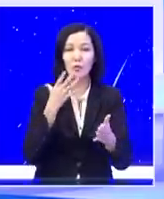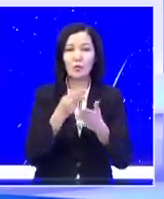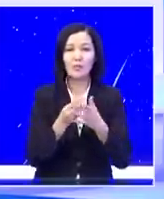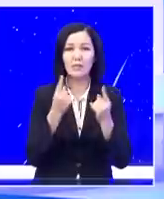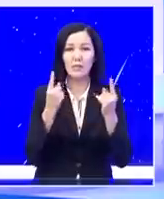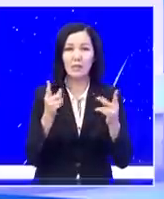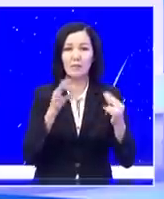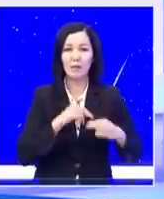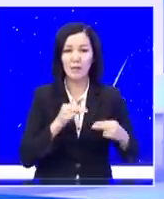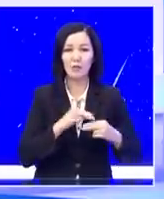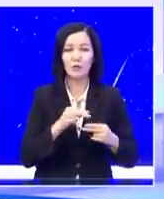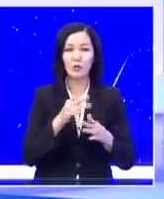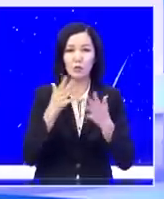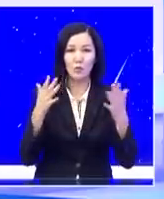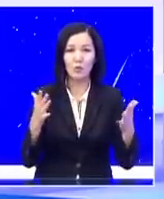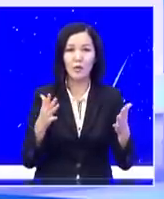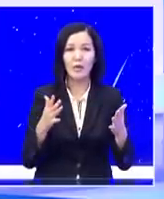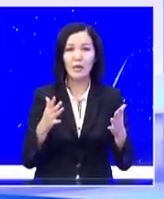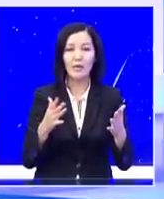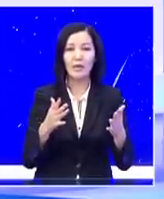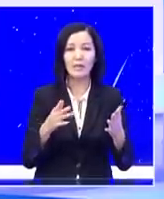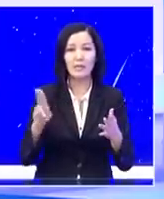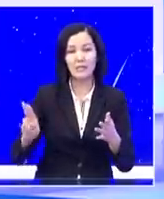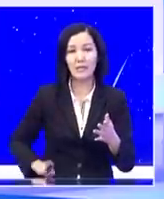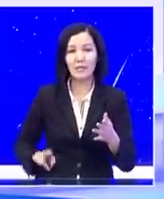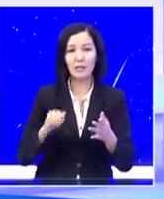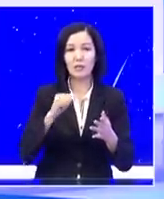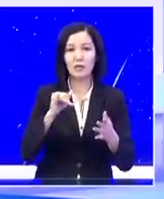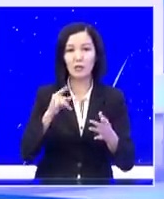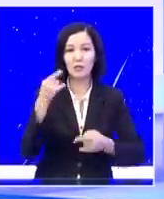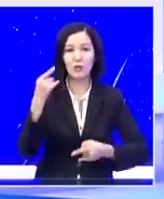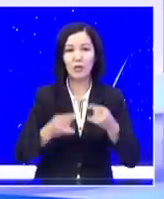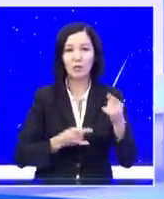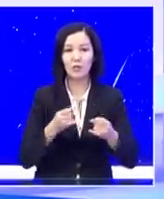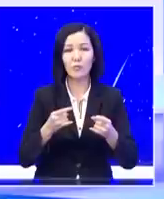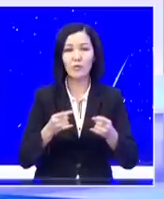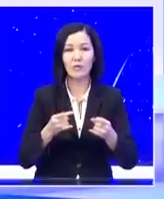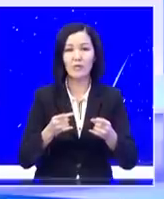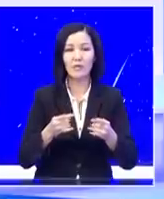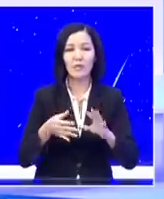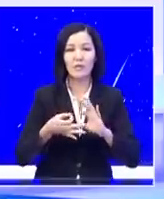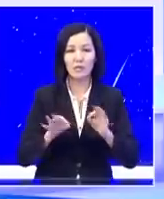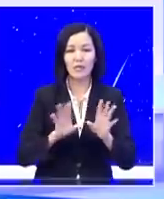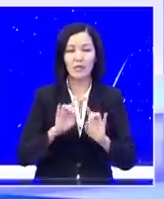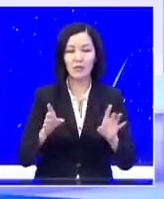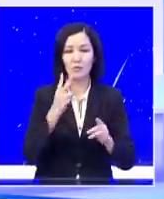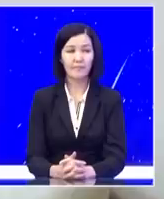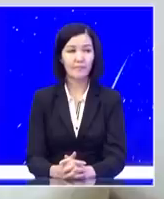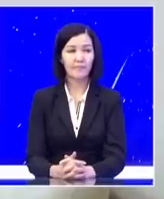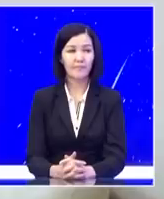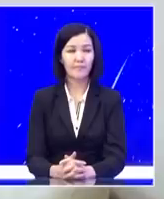сіңірген еңбегі өлшеусіз. Білікті басшының Жетісудағы жүріп өткен жолына бірге үңіліп көрейік.